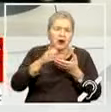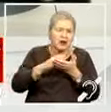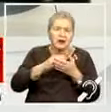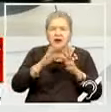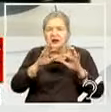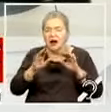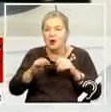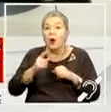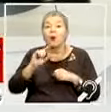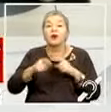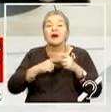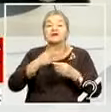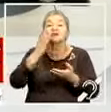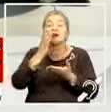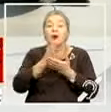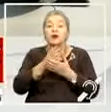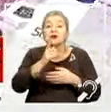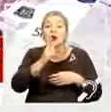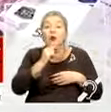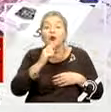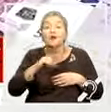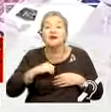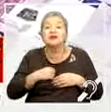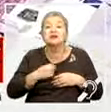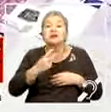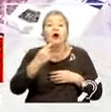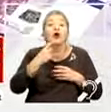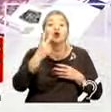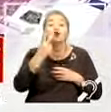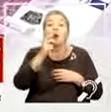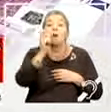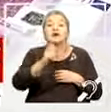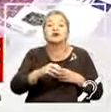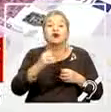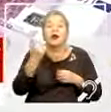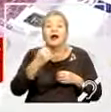cu siguranță unde se află cei doi falsificatori și vor